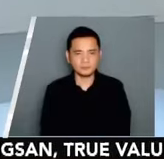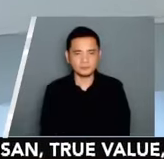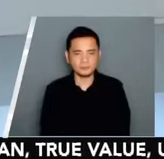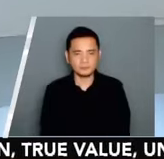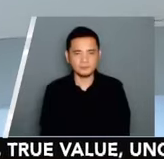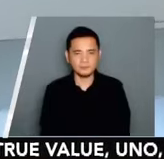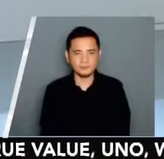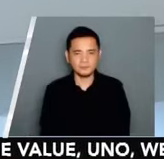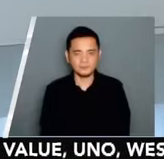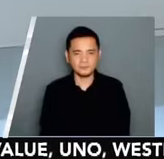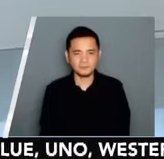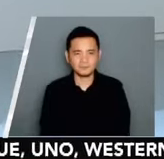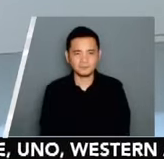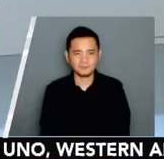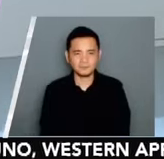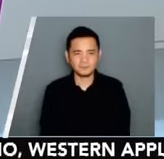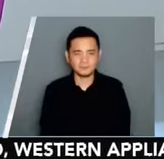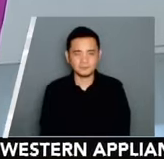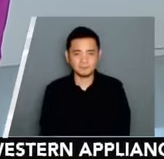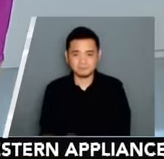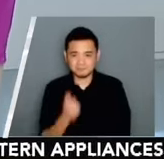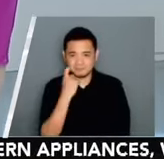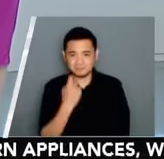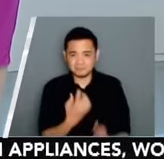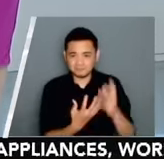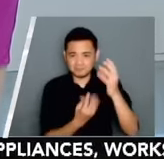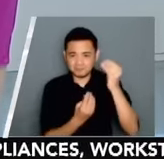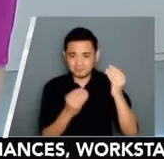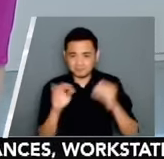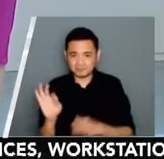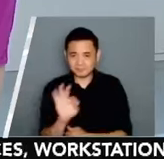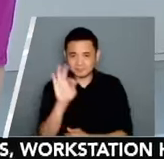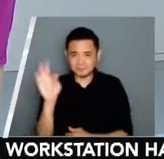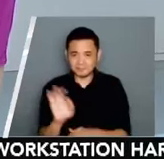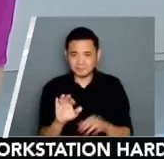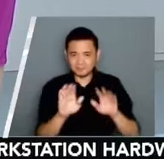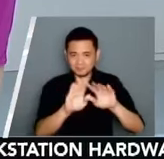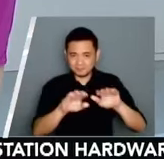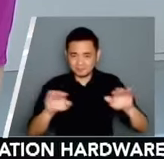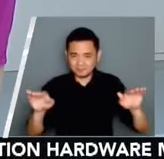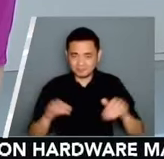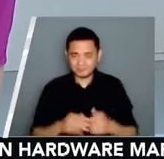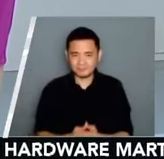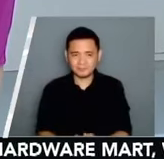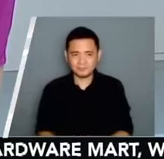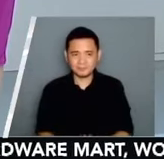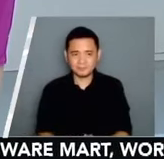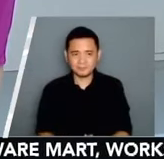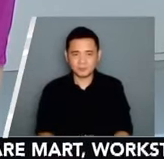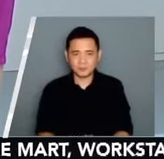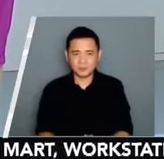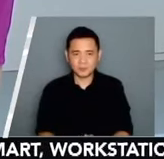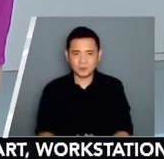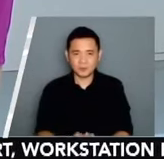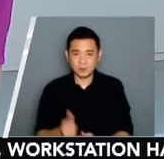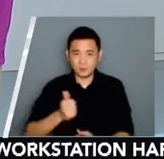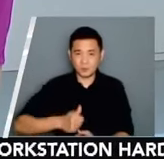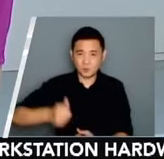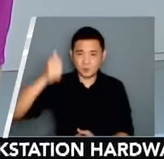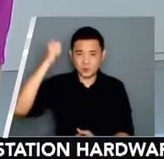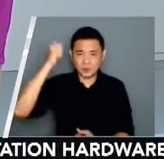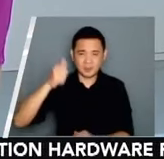The Zone na sa latest ngayong Friday, mga mare at pare. Atin pa rin ang panalo, ang sigaw ng 80